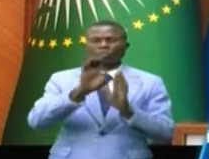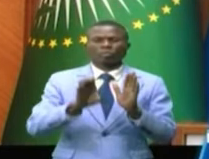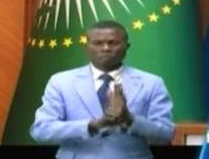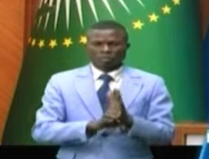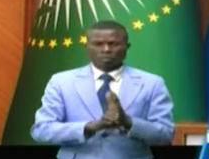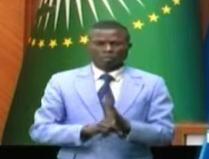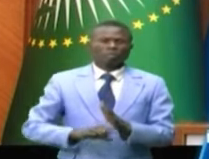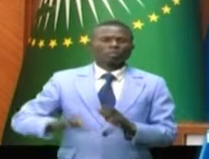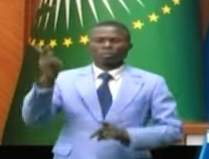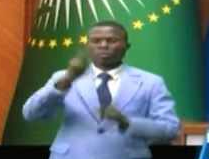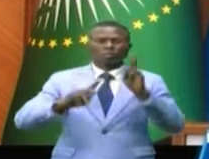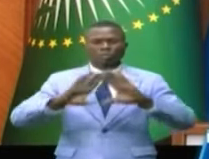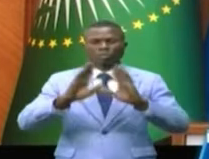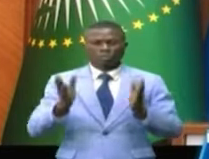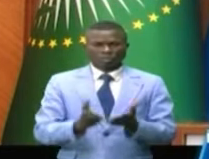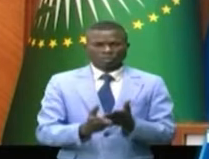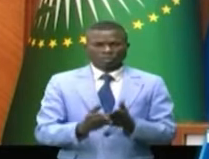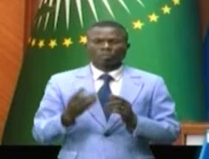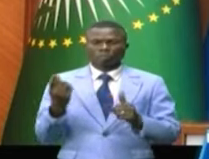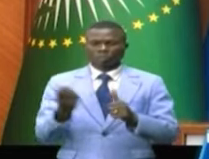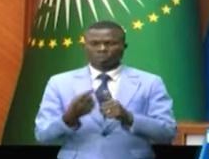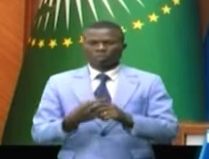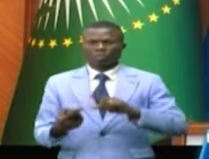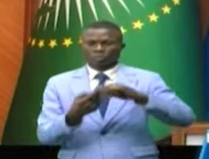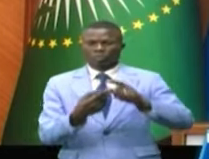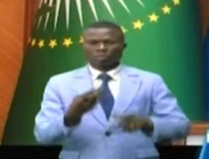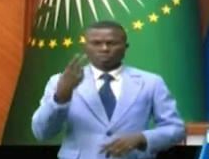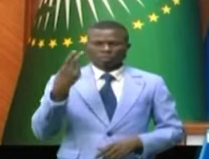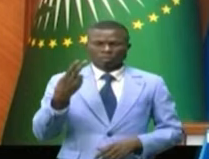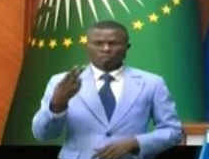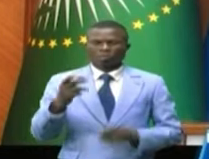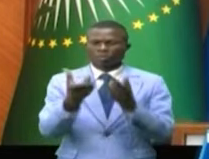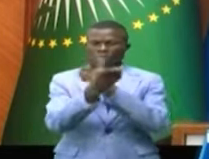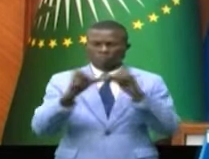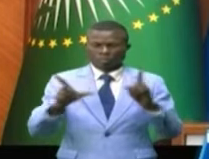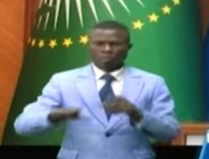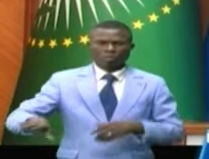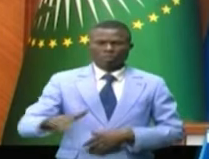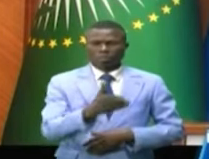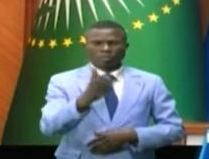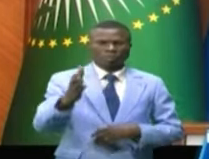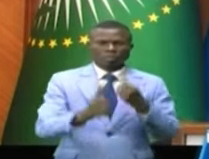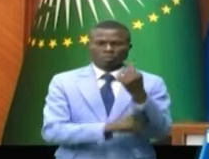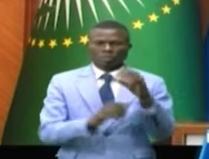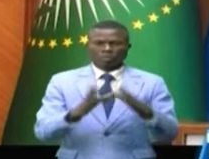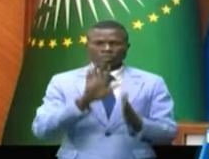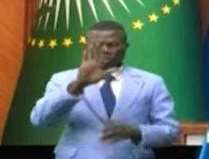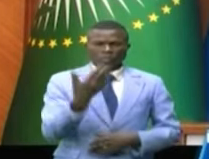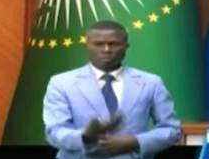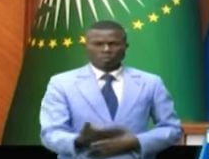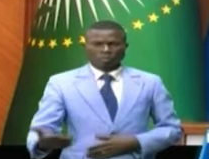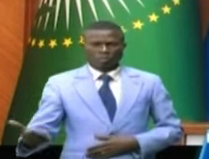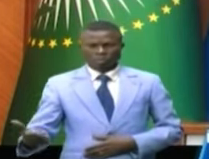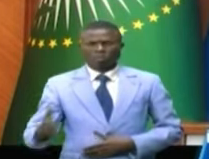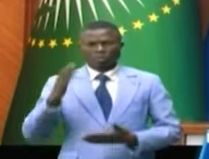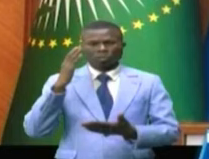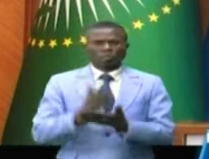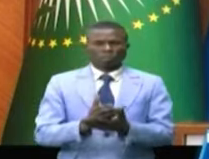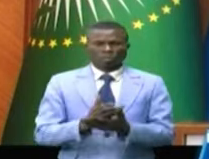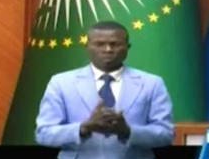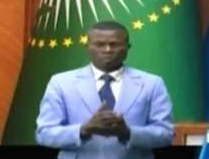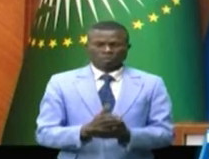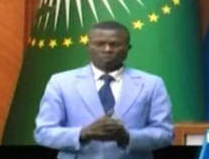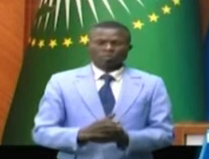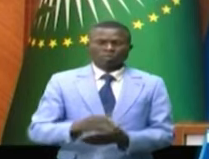de tous les citoyens et plus particulièrement la libre circulation des personnes et de leurs biens en mettant fin au